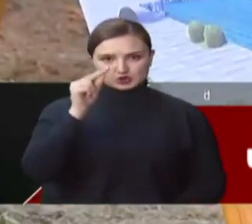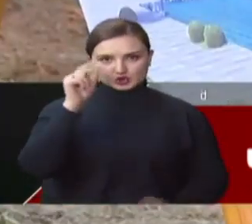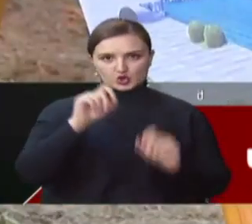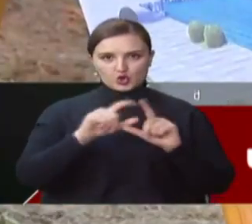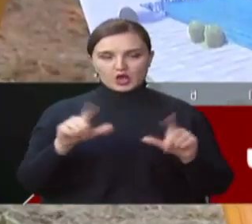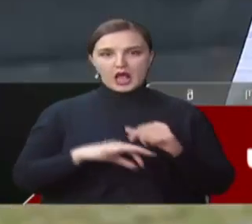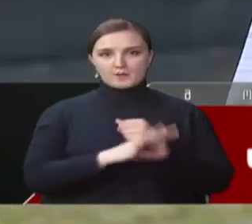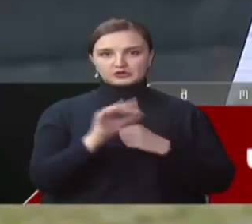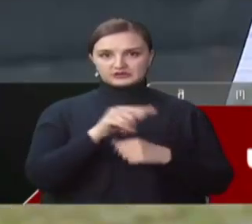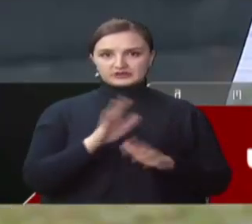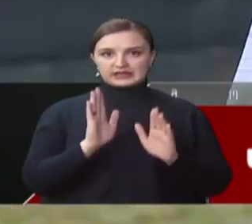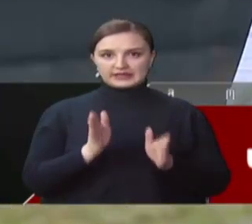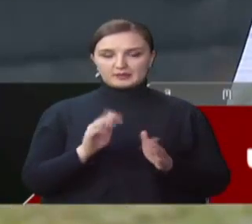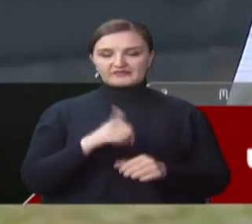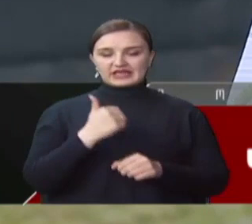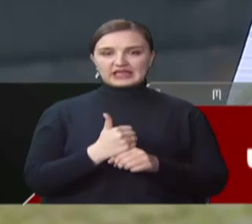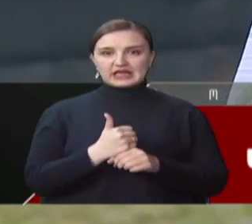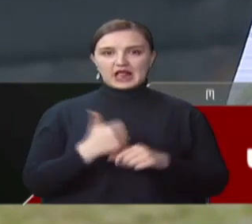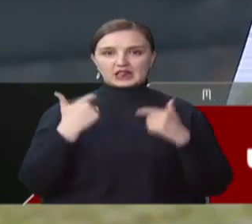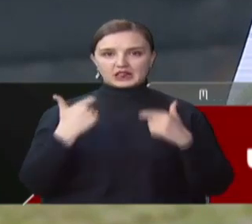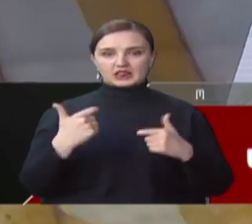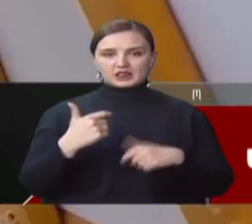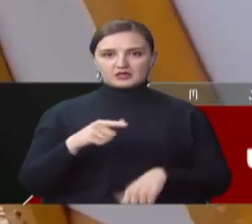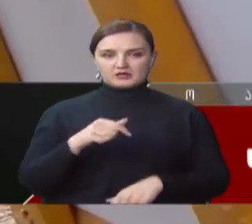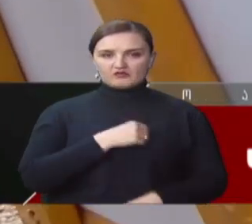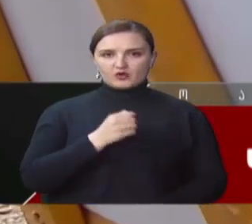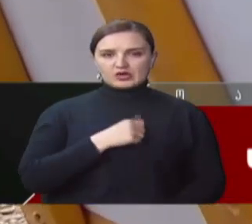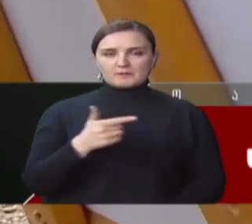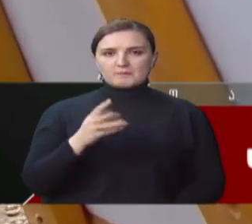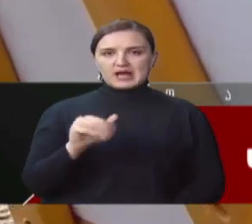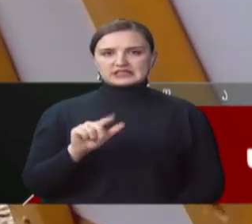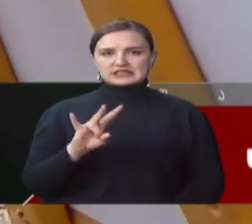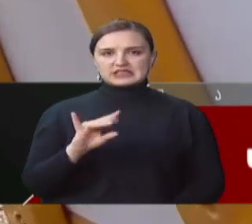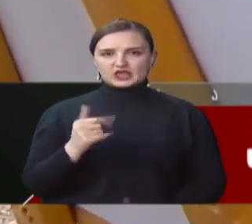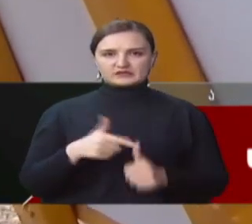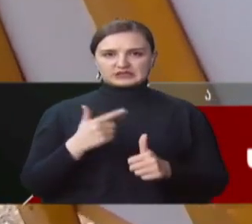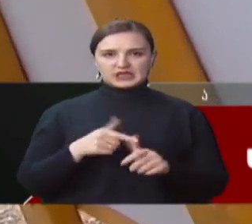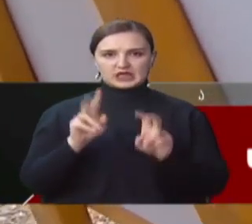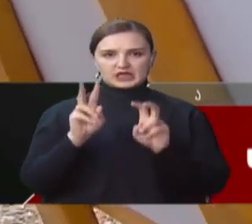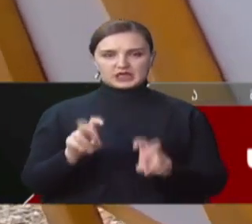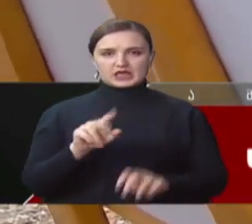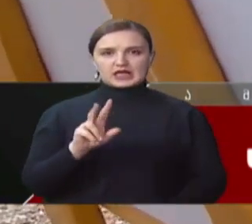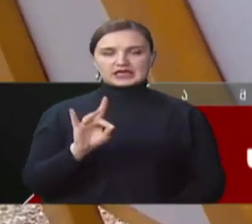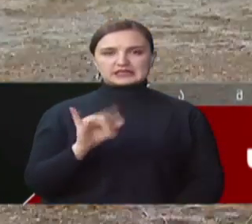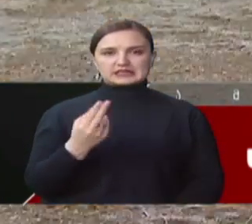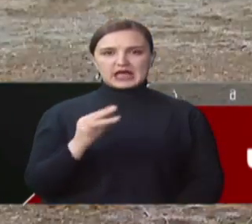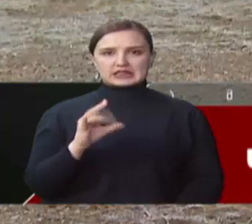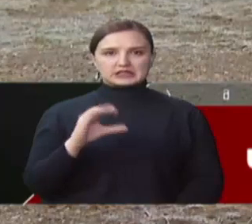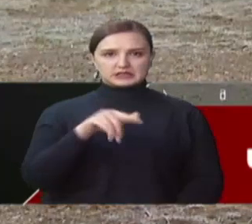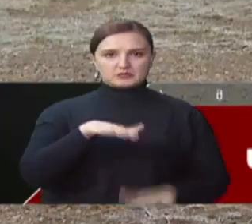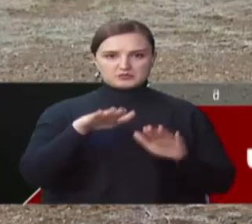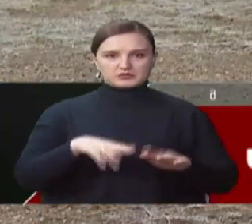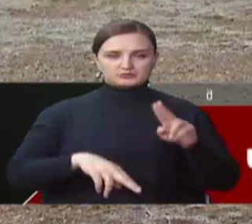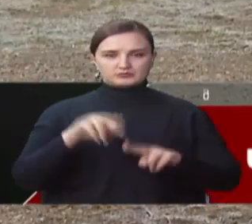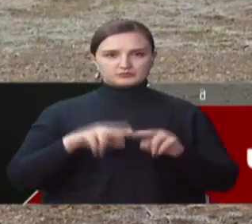აღმოსავლეთ საქართველოშიც ექნება. მას გენერალ გიორგი მაზნიაშვილის სახელი მიენიჭა. ლიცეუმი კრწანისის სამხედრო სასწავლო ბაზის ტერიტორიაზე შენდება და